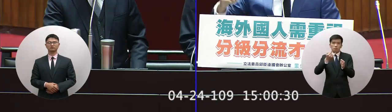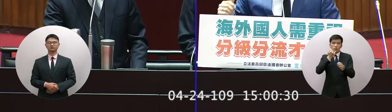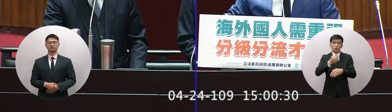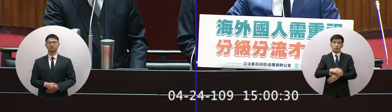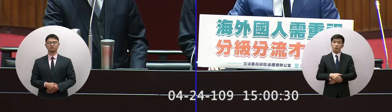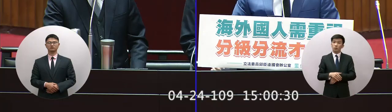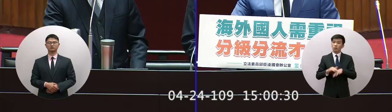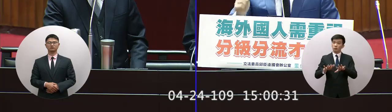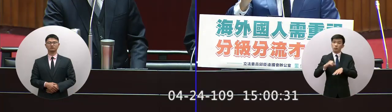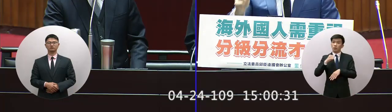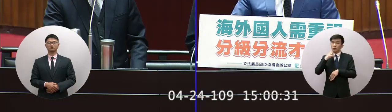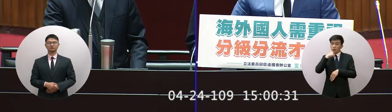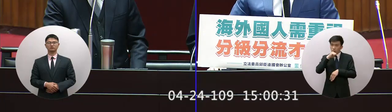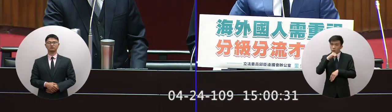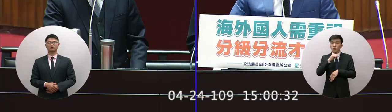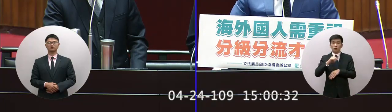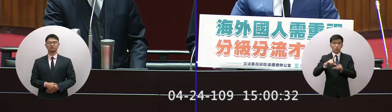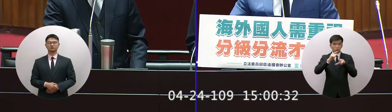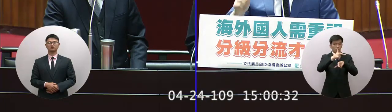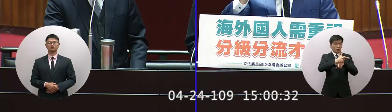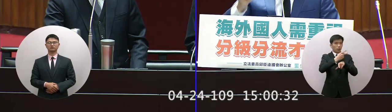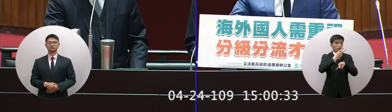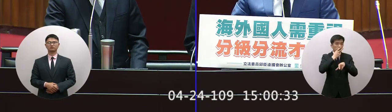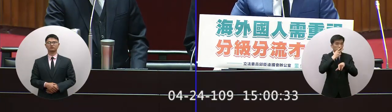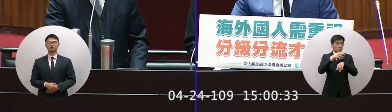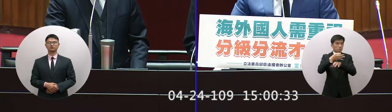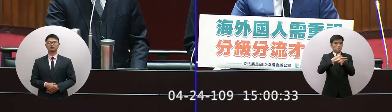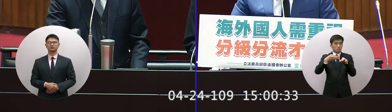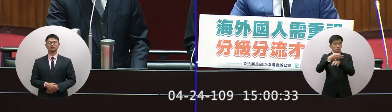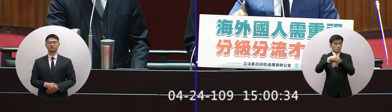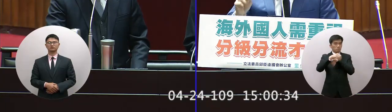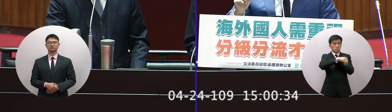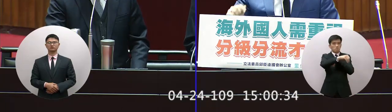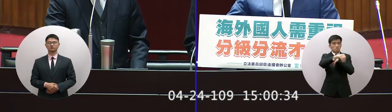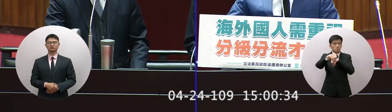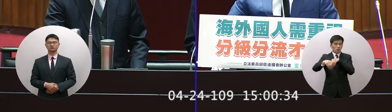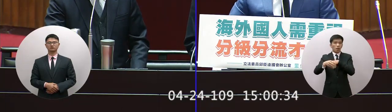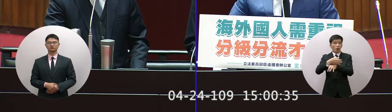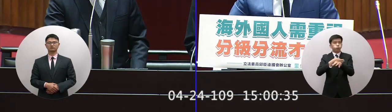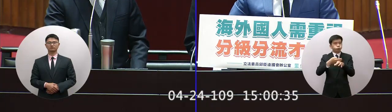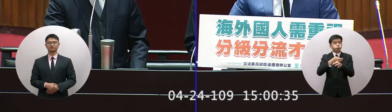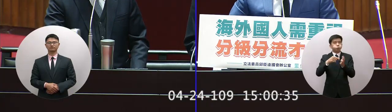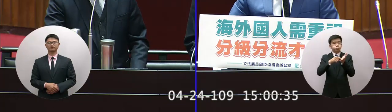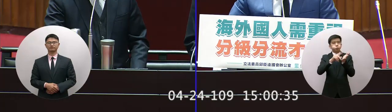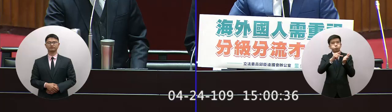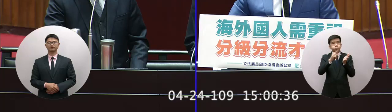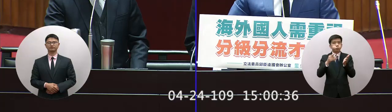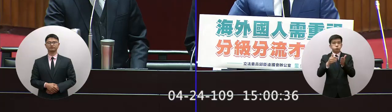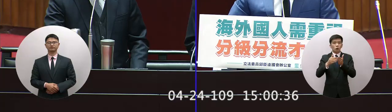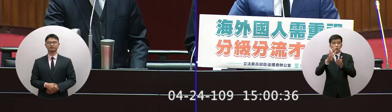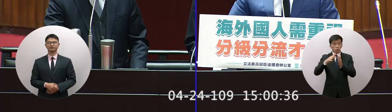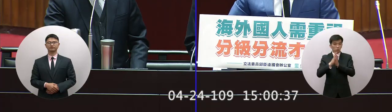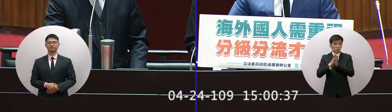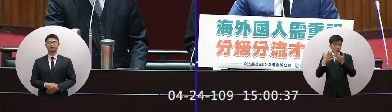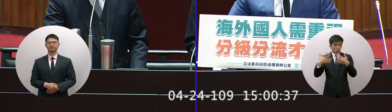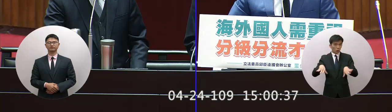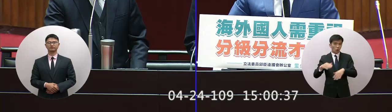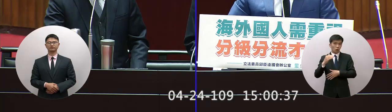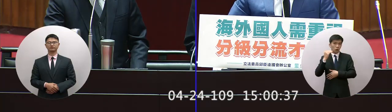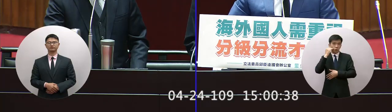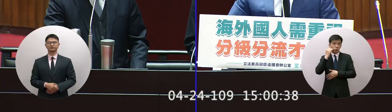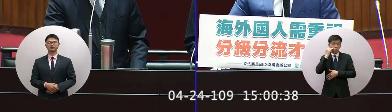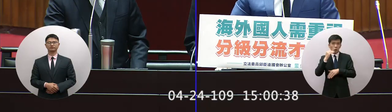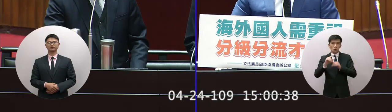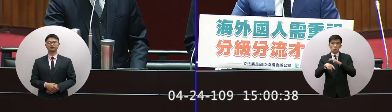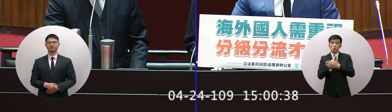南亚串在一起的区域经济开始慢慢都受到影响，它有很大资金的需求。其实如果靠海外信保基金的这个规模的量能，它是